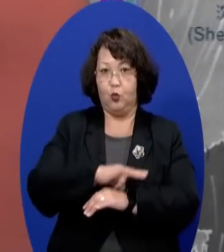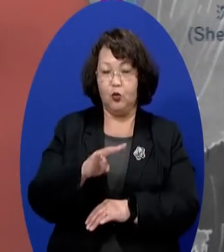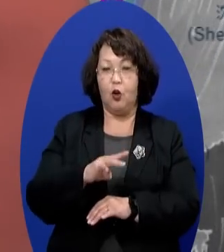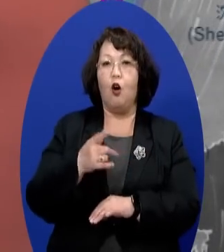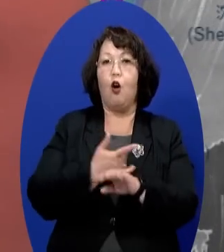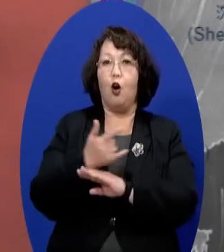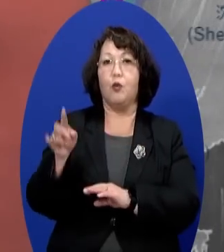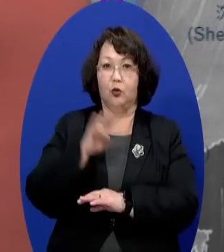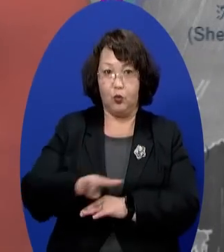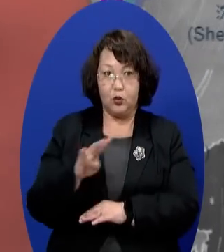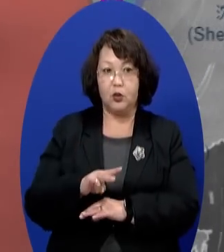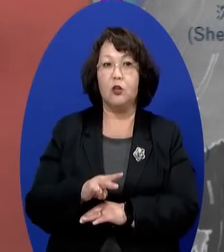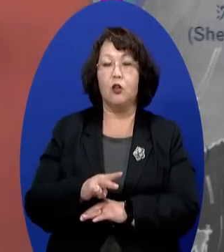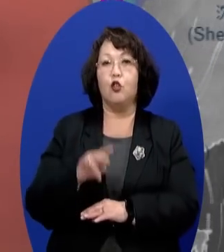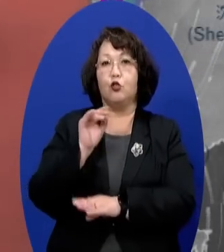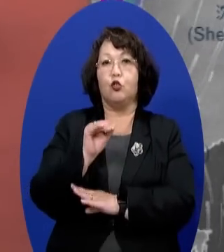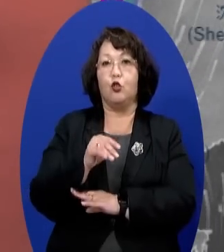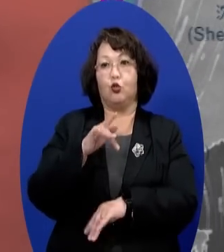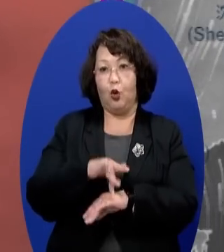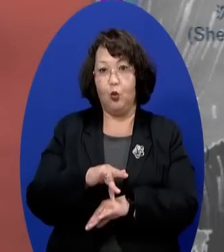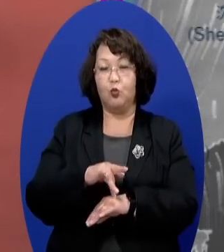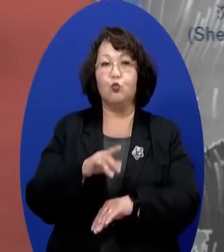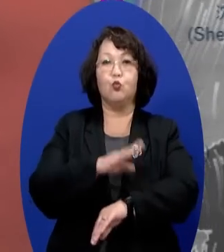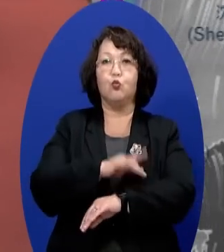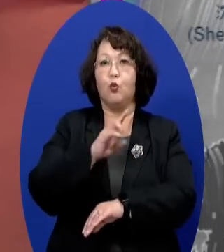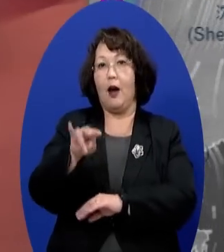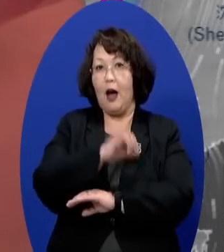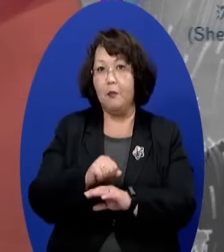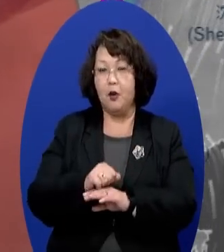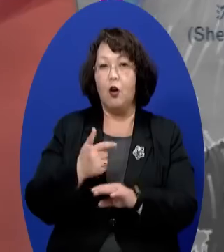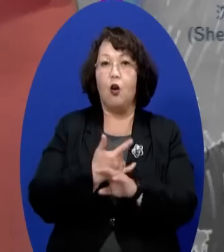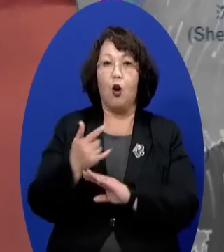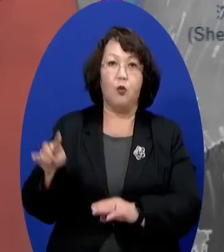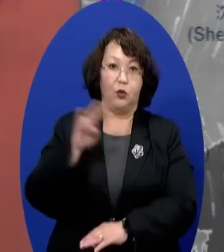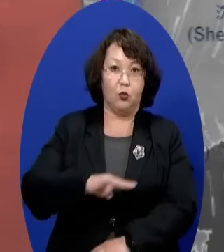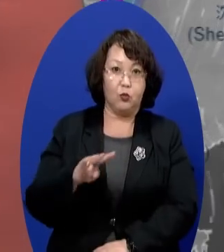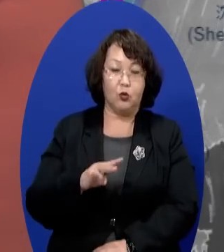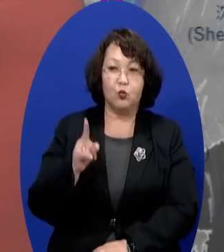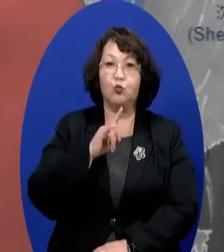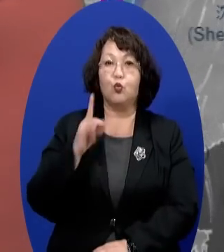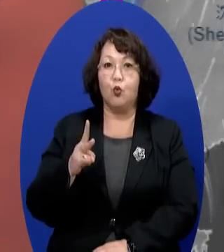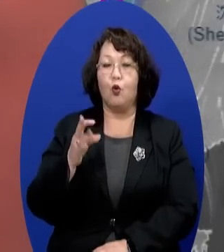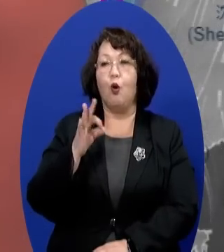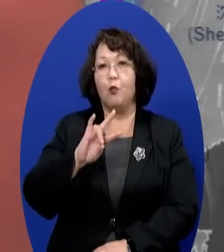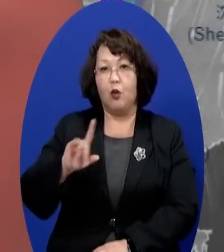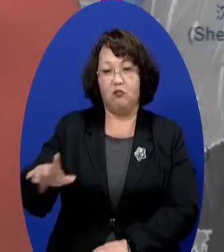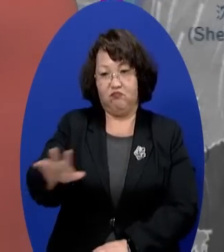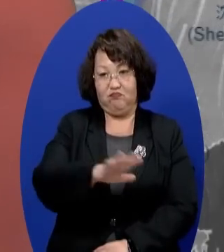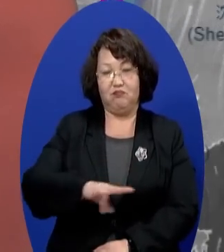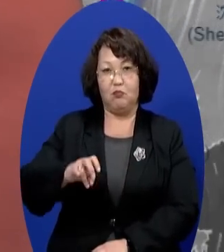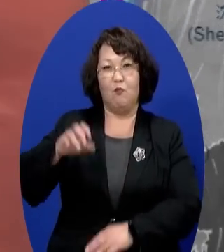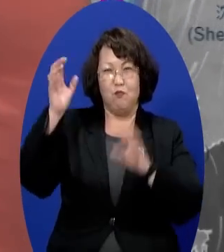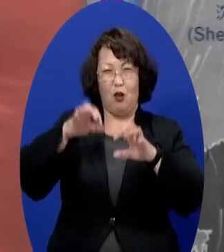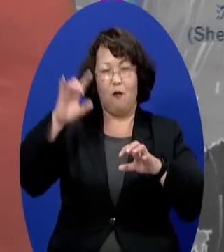Говийн аймгуудын нутгийн өмнө хэсгээр, Өдөртоол төв болон Зүүн аймгуудын нутгийн зарим газар, Говийн аймгуудын нутгийн зүүн өмнө хэсгээр бороо, бууз цахилгаантай аадар бороо